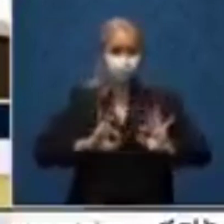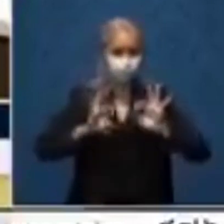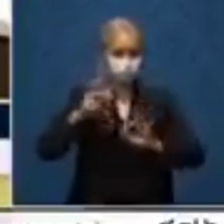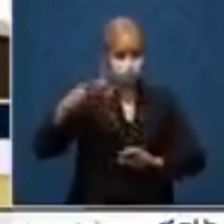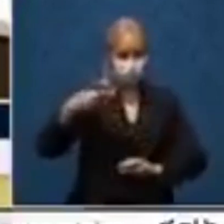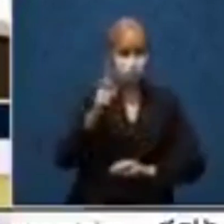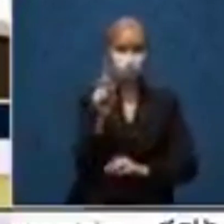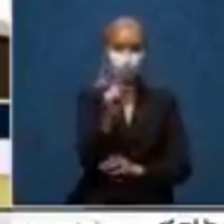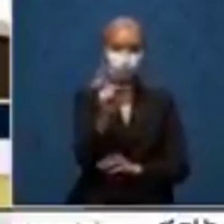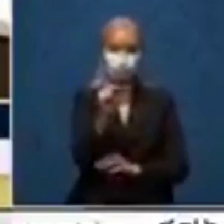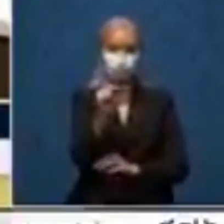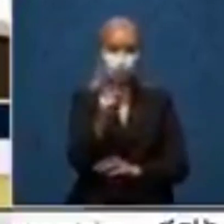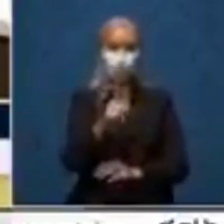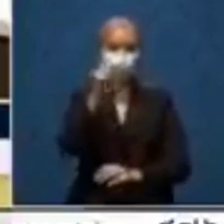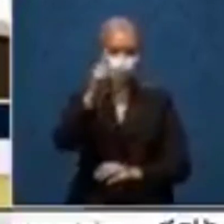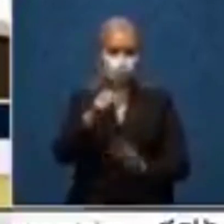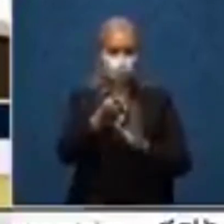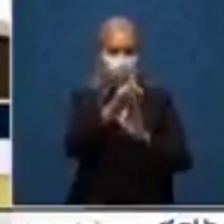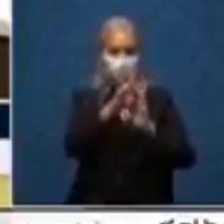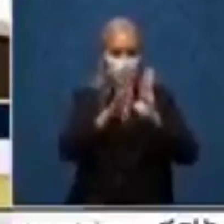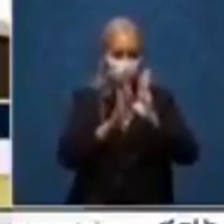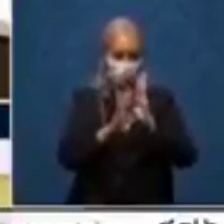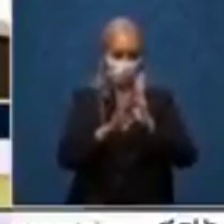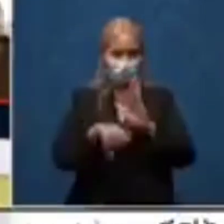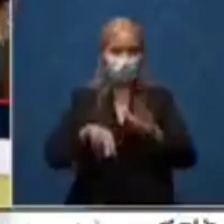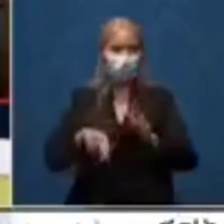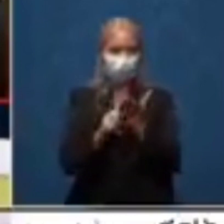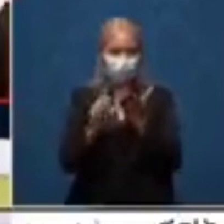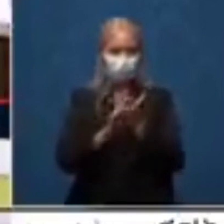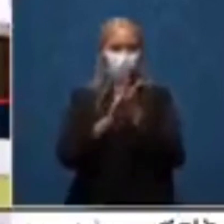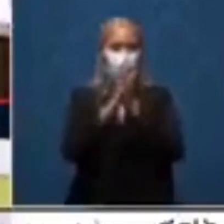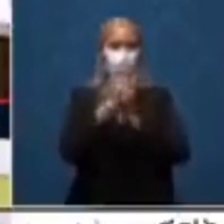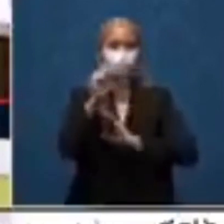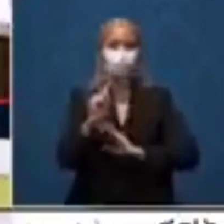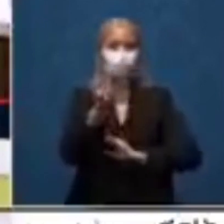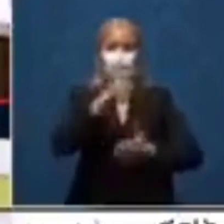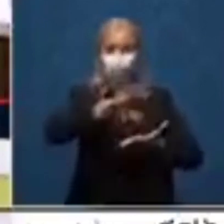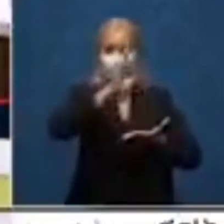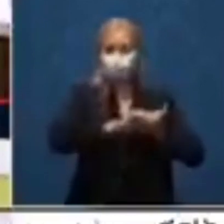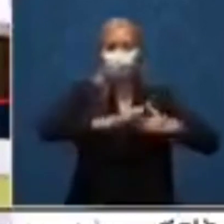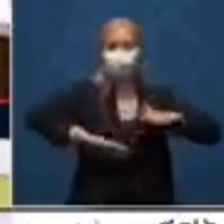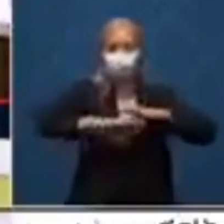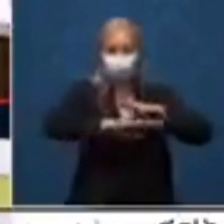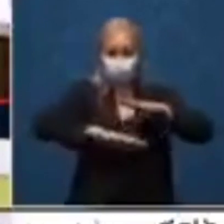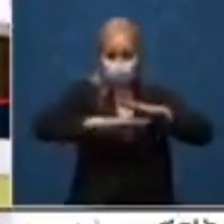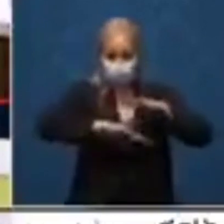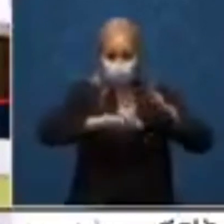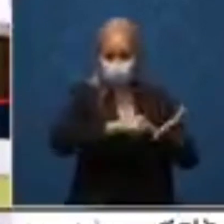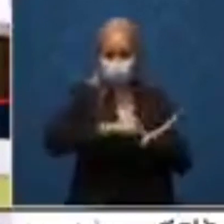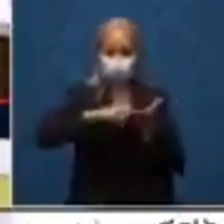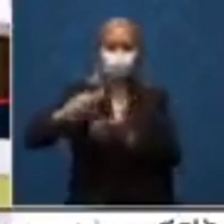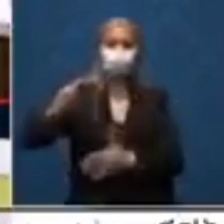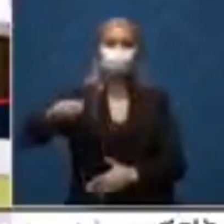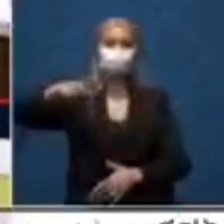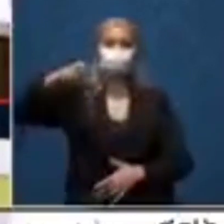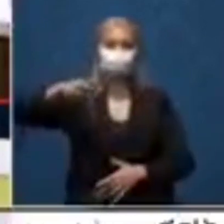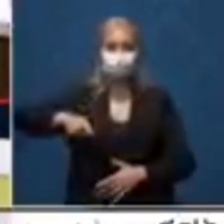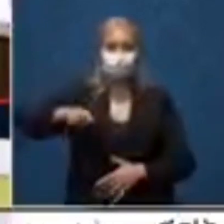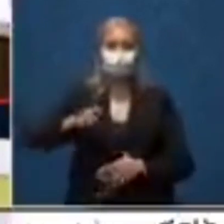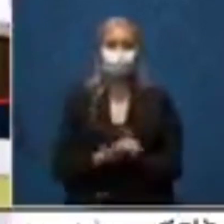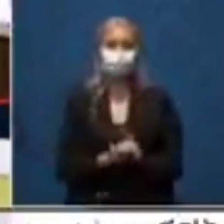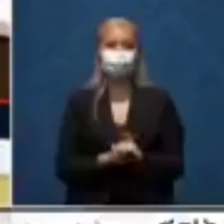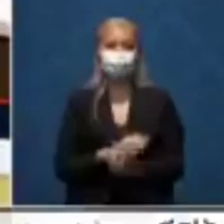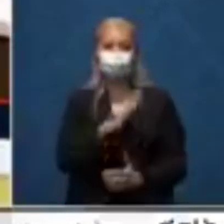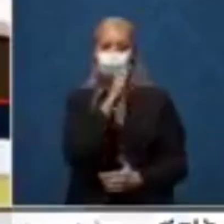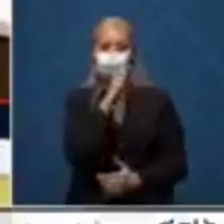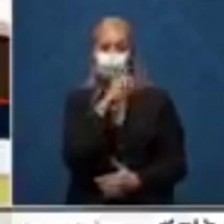ชน์ก็คือการปฏิรูปกระบวนการยุติธรรมในการหาหลักฐานสู้คดีในชั้นศาลนะคะในคดีที่สำคัญท่านประธานปิดไ